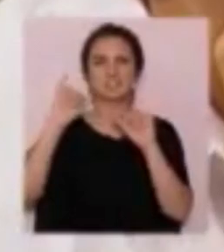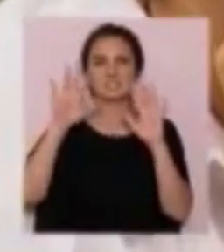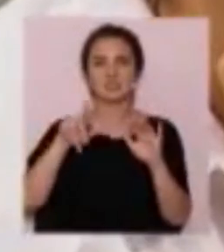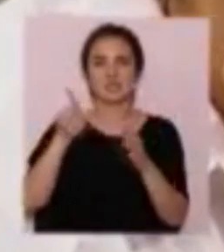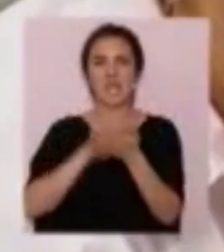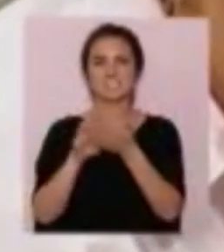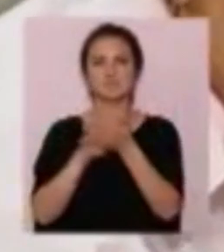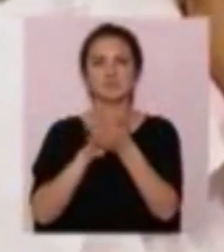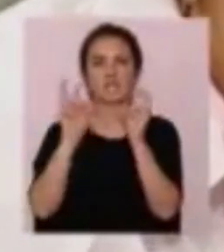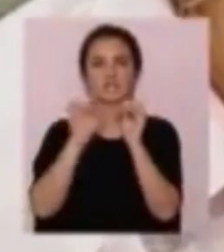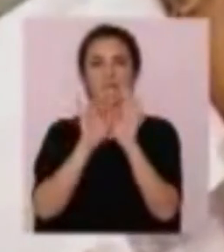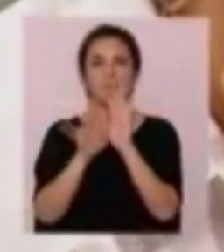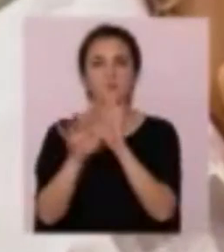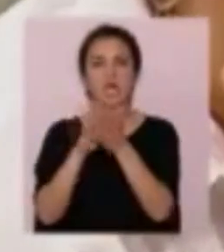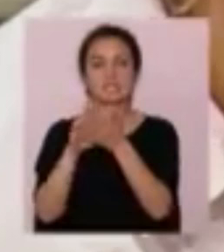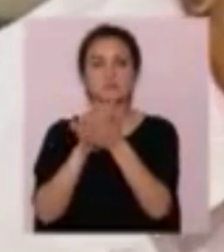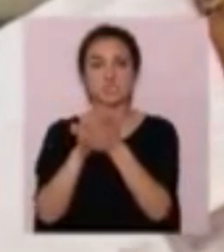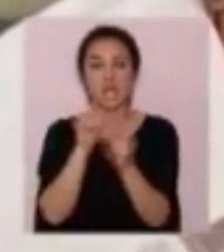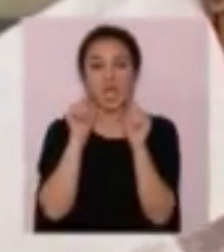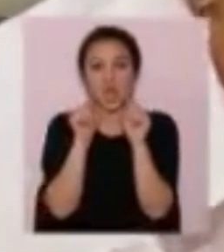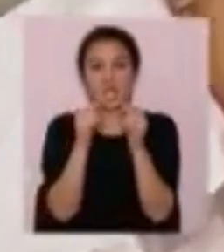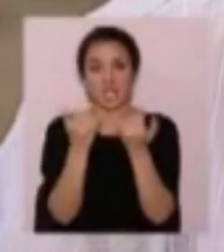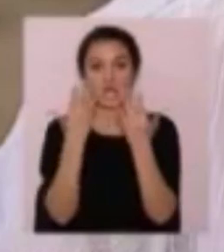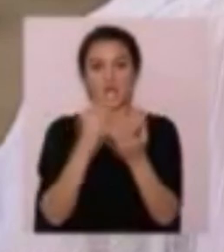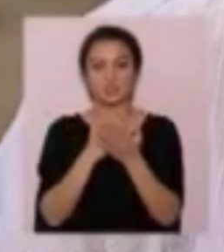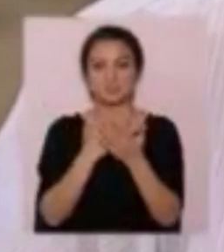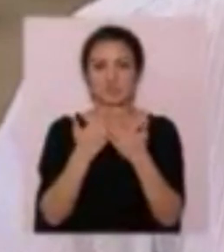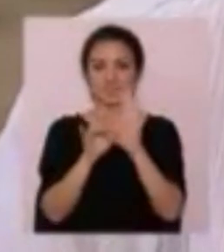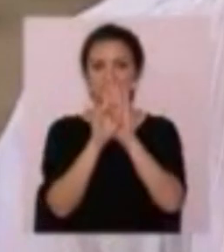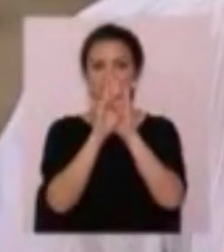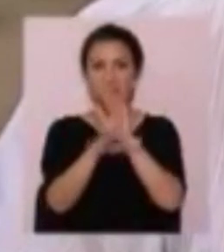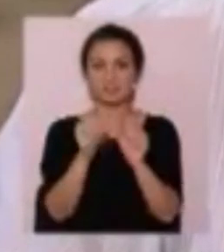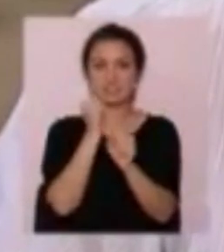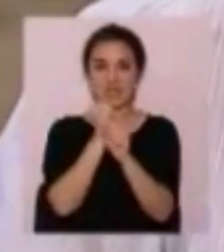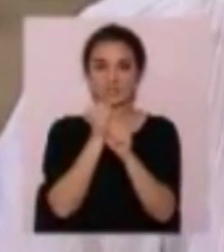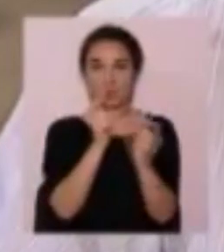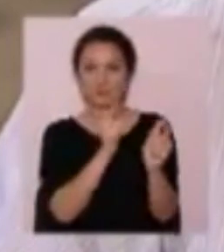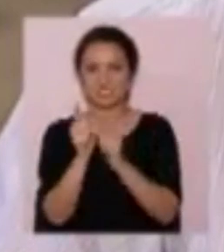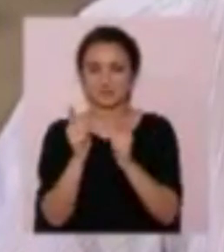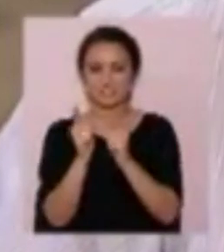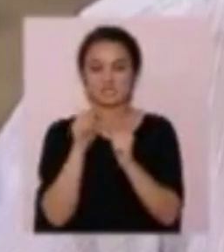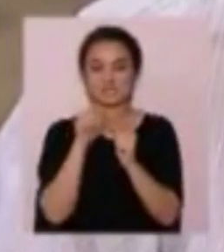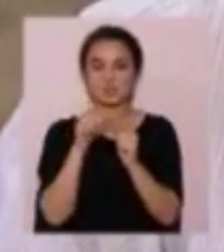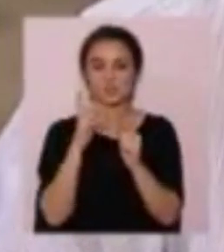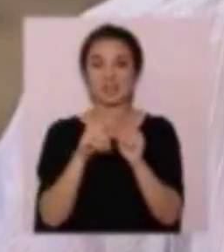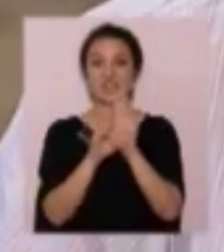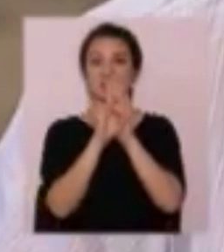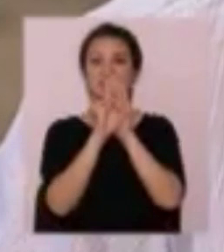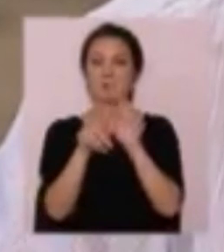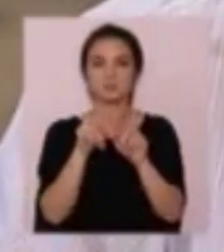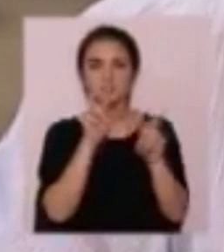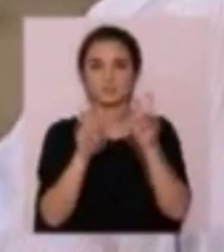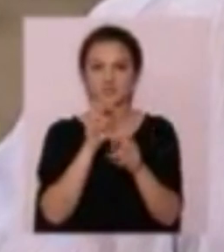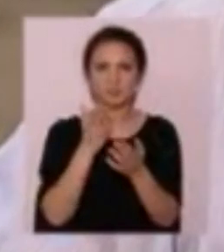ნაღმზებმა გაწმინდა, მაგრამ არის ასეთი ფაქტორი, რომელიც ნაღმს აკეთებენ ამზადებენ ისეს, რომელიც ნაღმზებნი ვერ